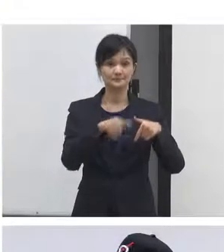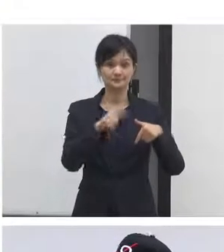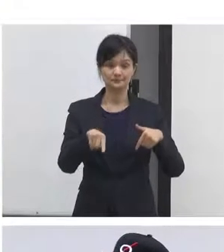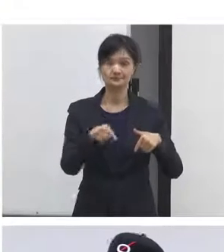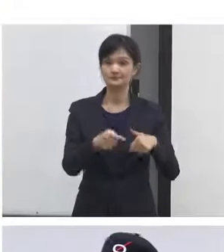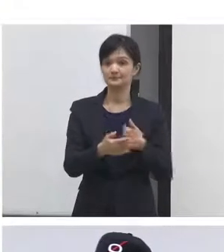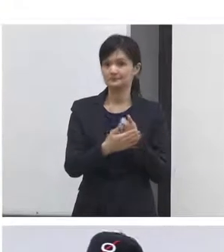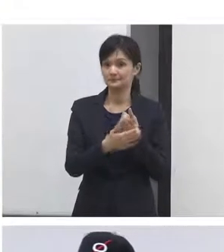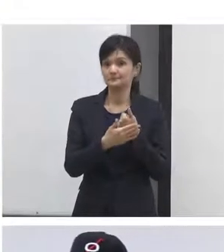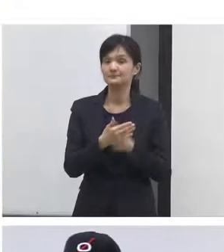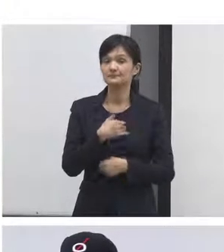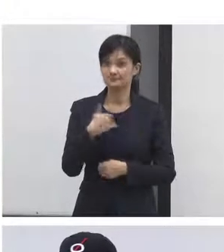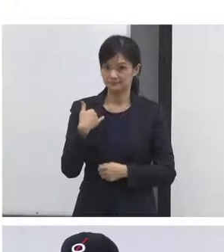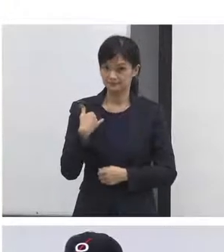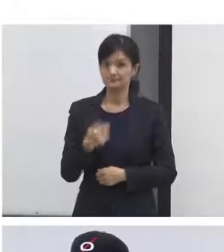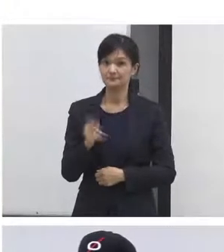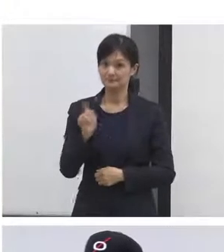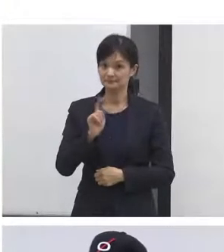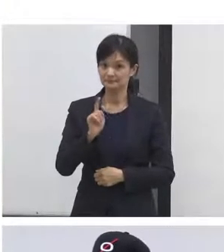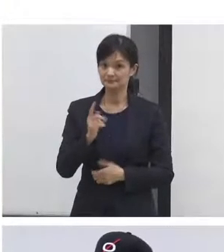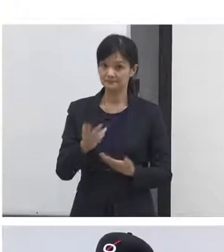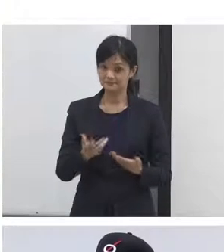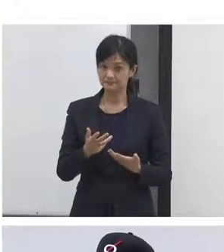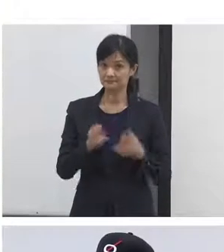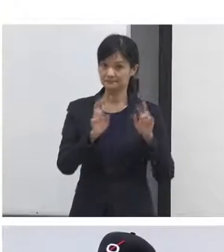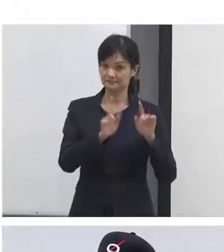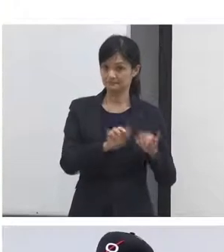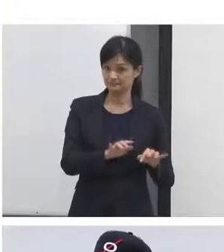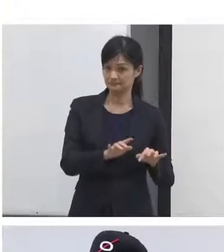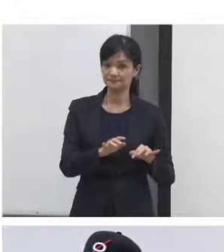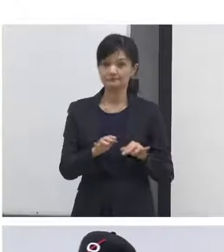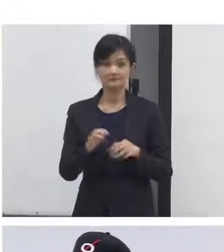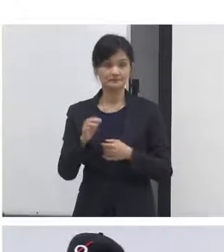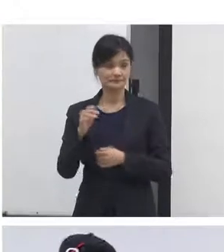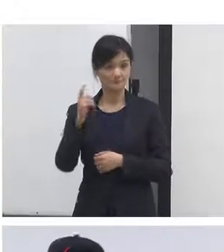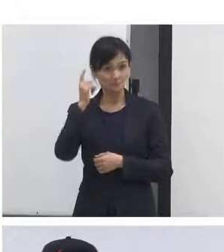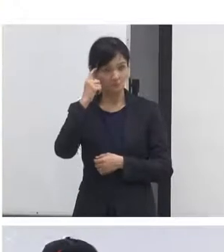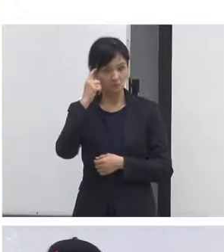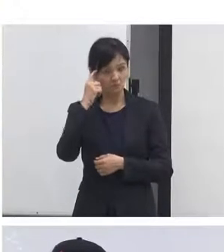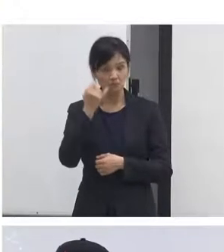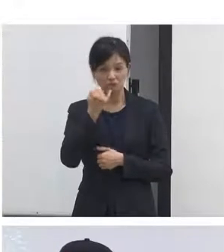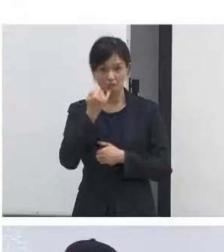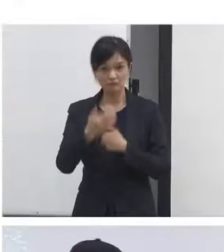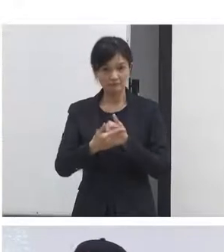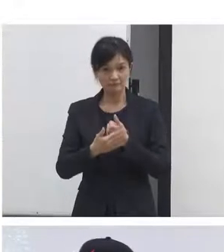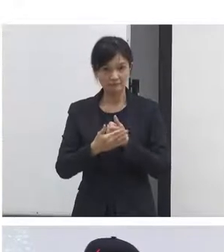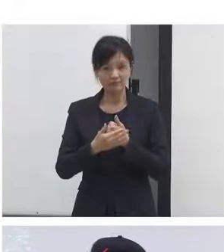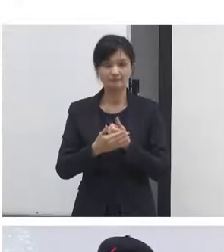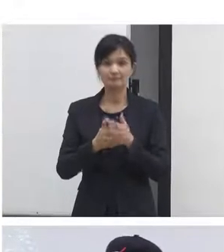的最后一里路，其实，在资讯工具就很有很大的发挥空间。但是